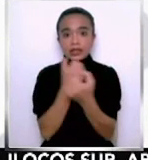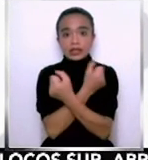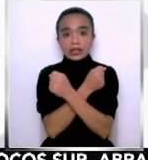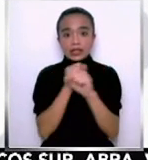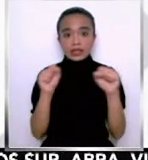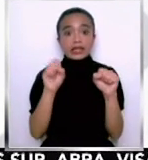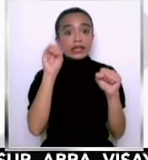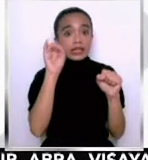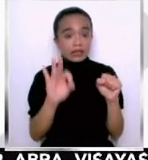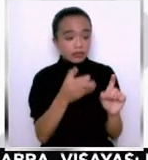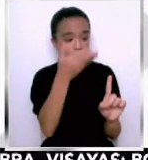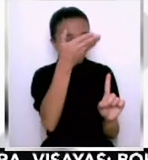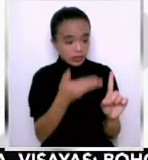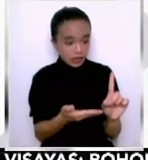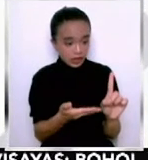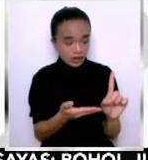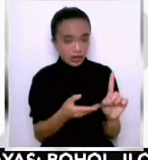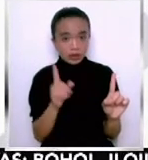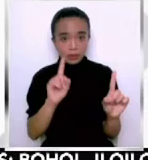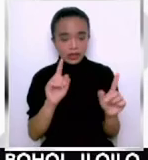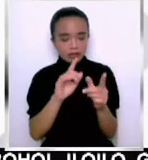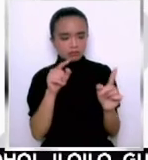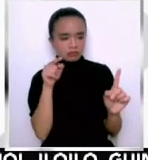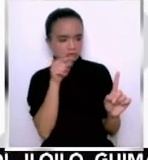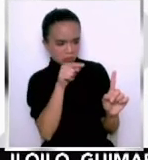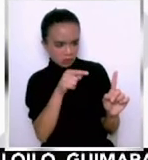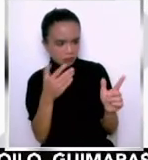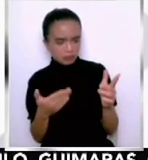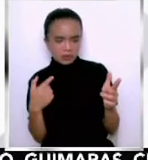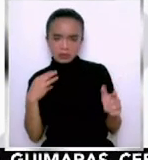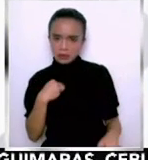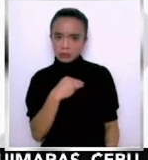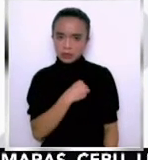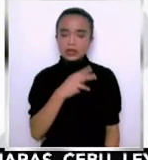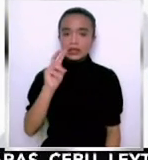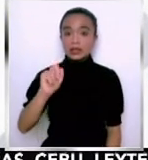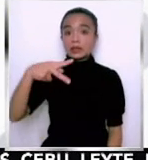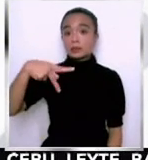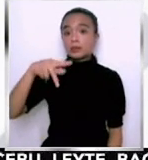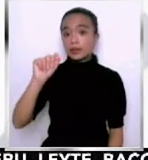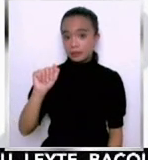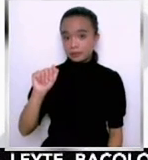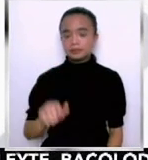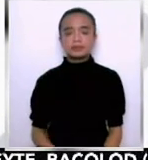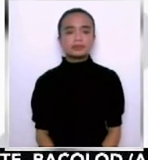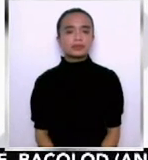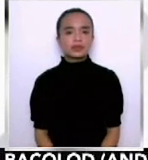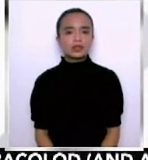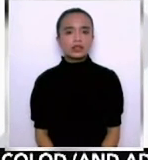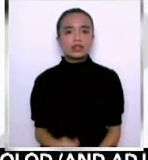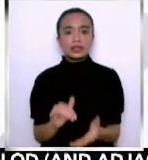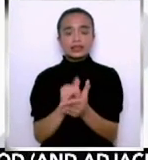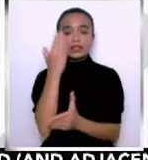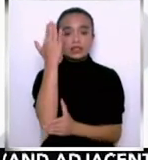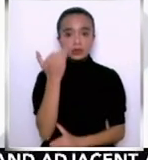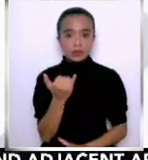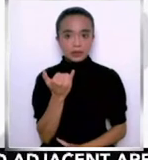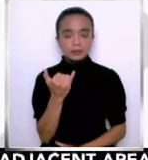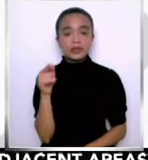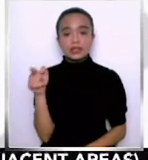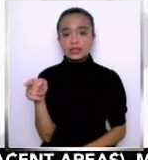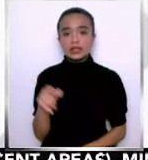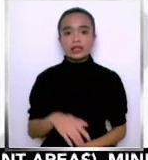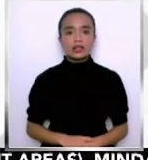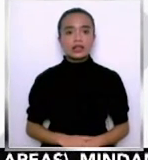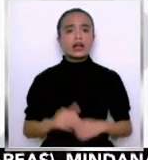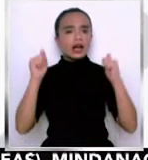individual ay tinukoy na miyembro ng CPP, NPA, NDF. Gayunman, sang-ayon na daw sila sa sinabi ni